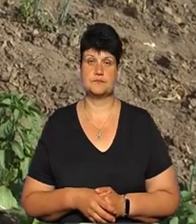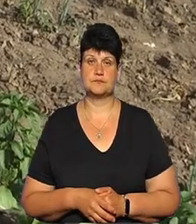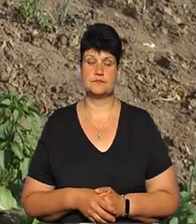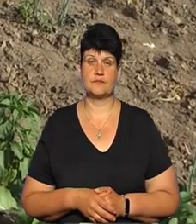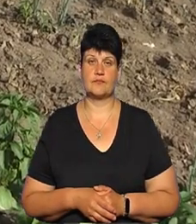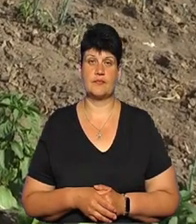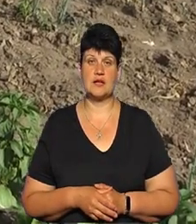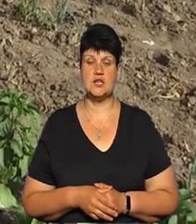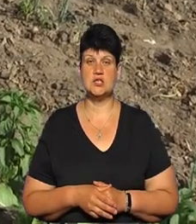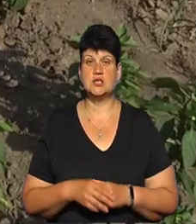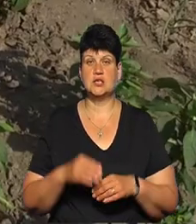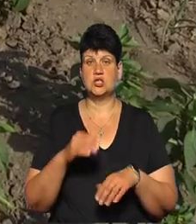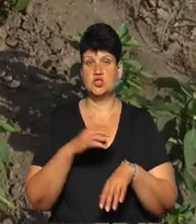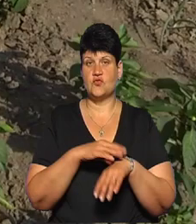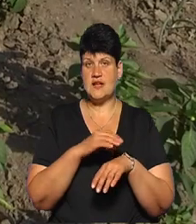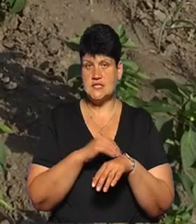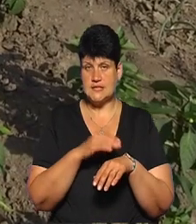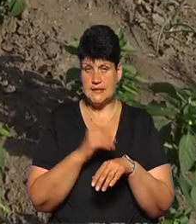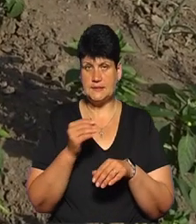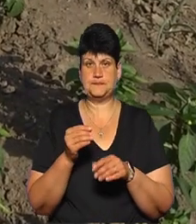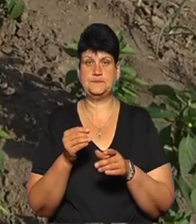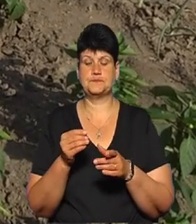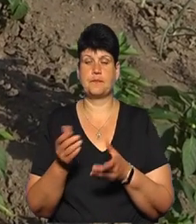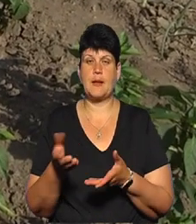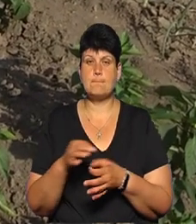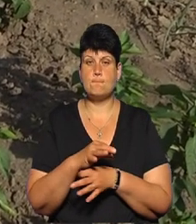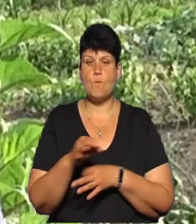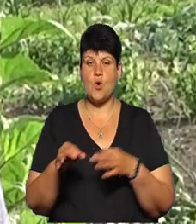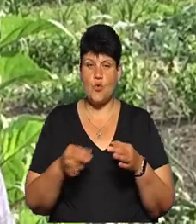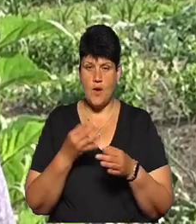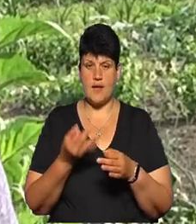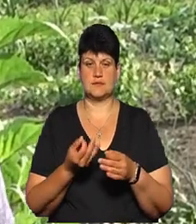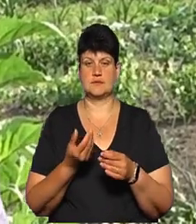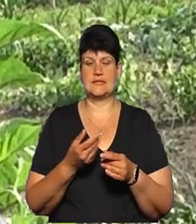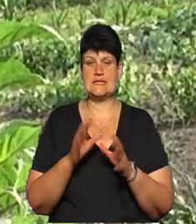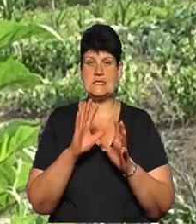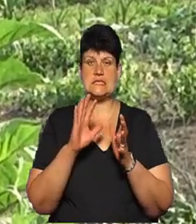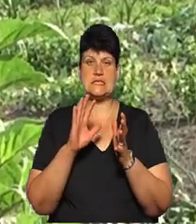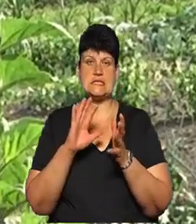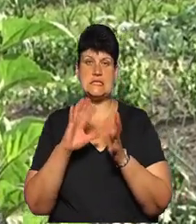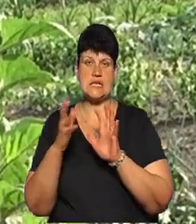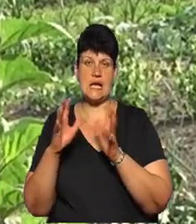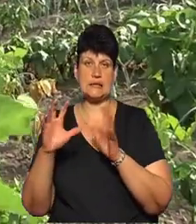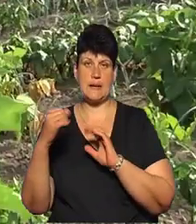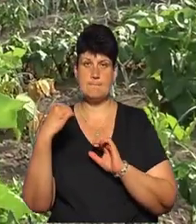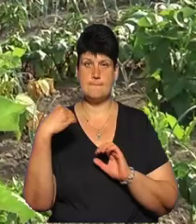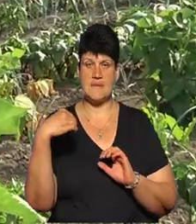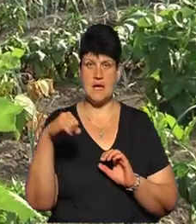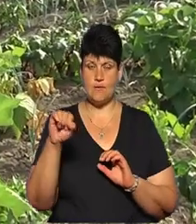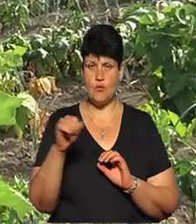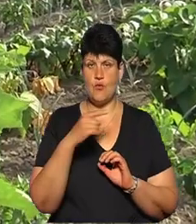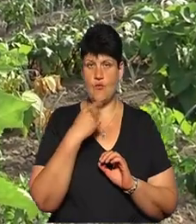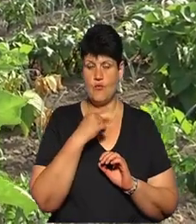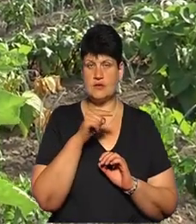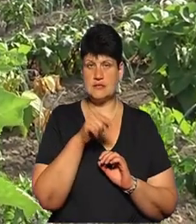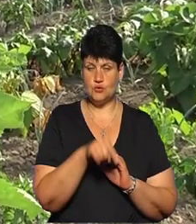Шведський проєкт «Шкільні сади перемоги» реалізовують у Копичинцях. Про це розповів секретар Копичинецької міськради Андрій Патула. За його